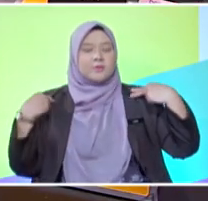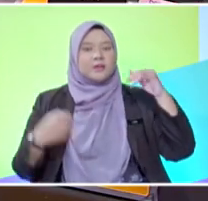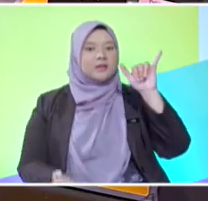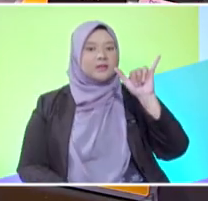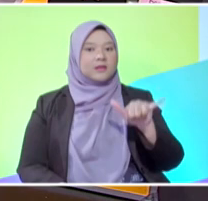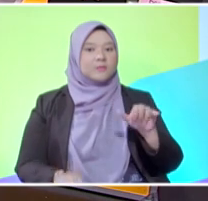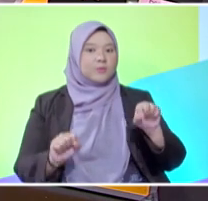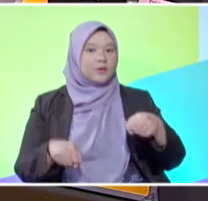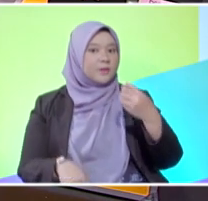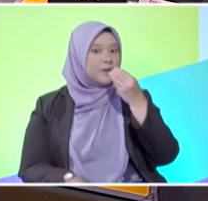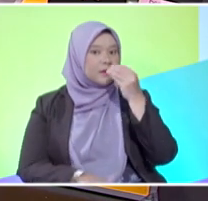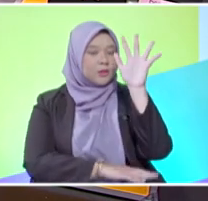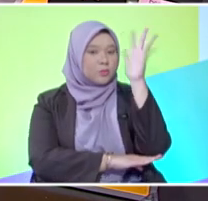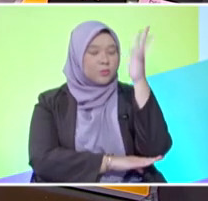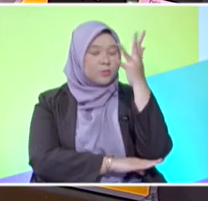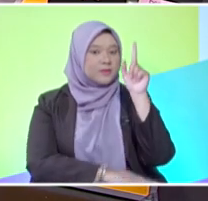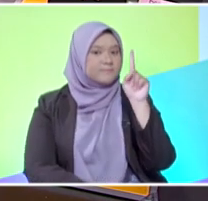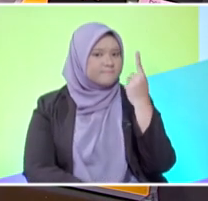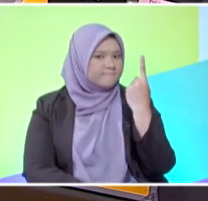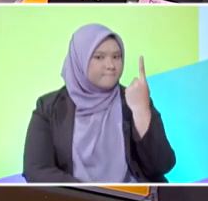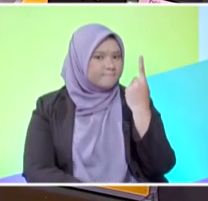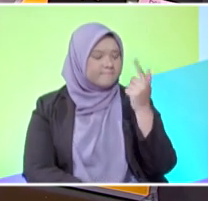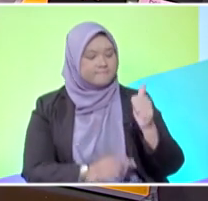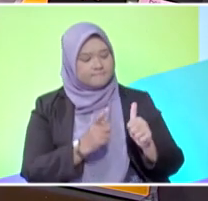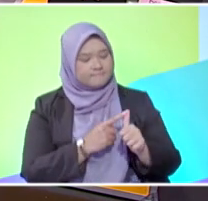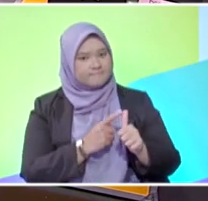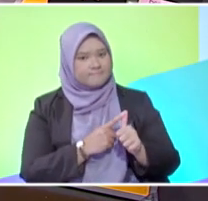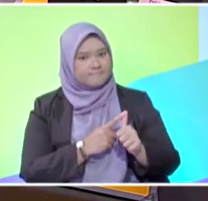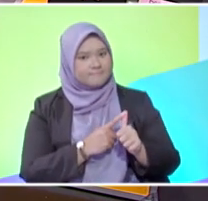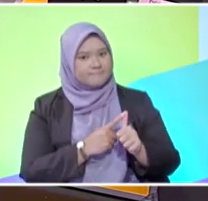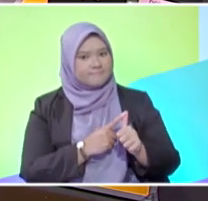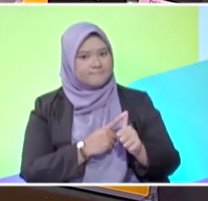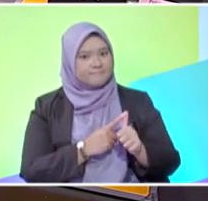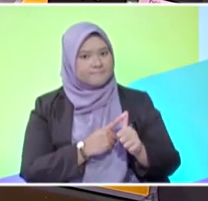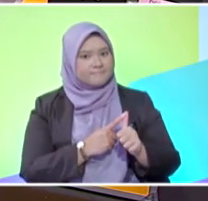contoh hewan yang makan tumbuh-tumbuhan yang kita belajar tadi yang pertama